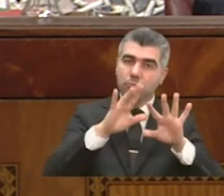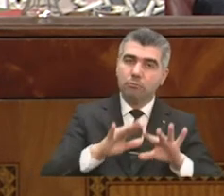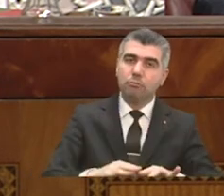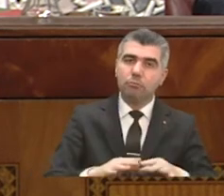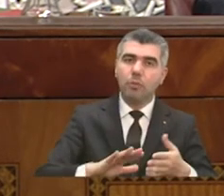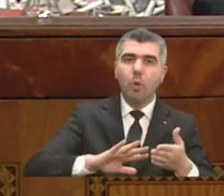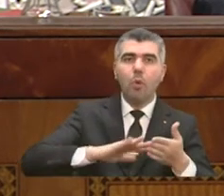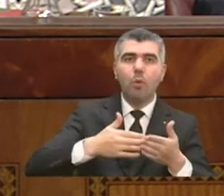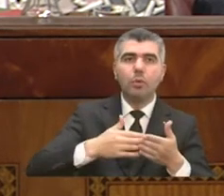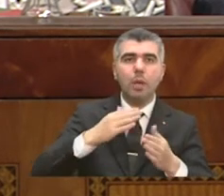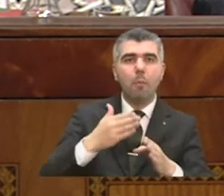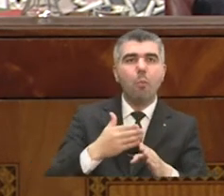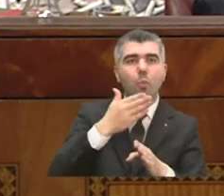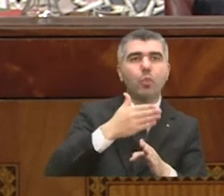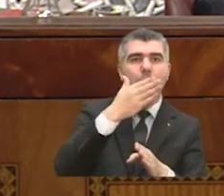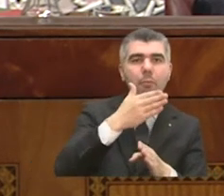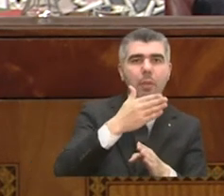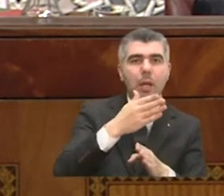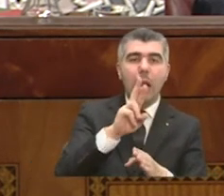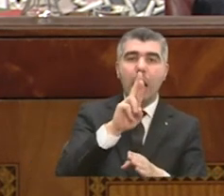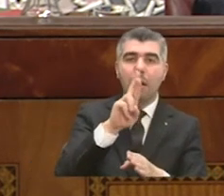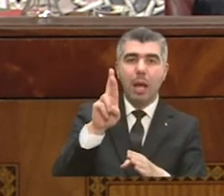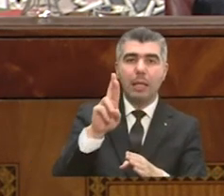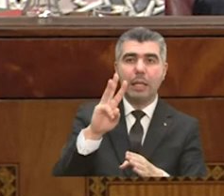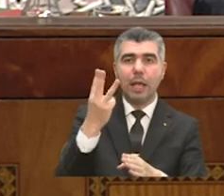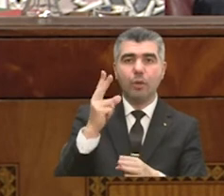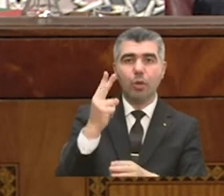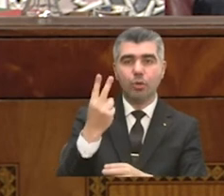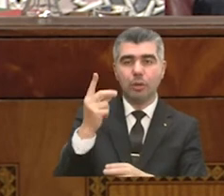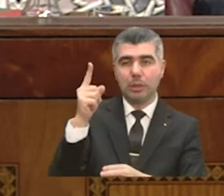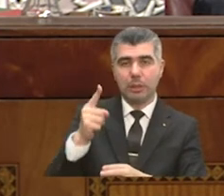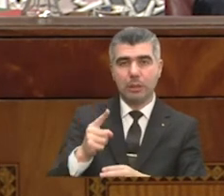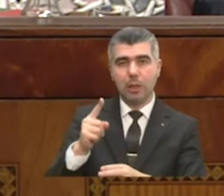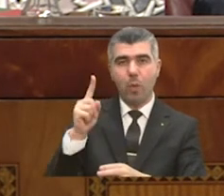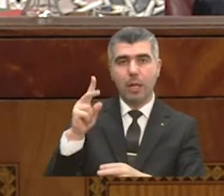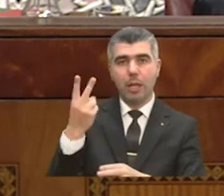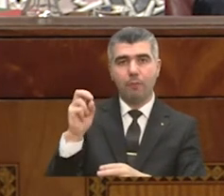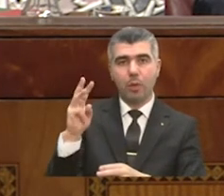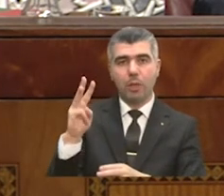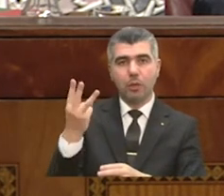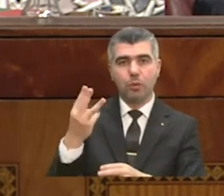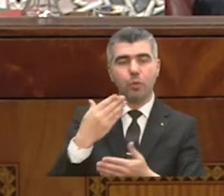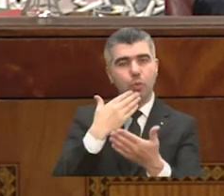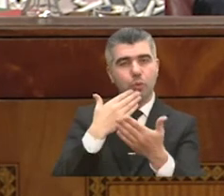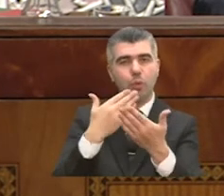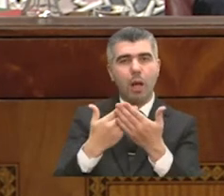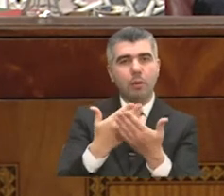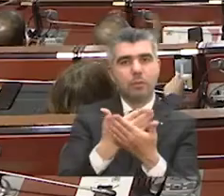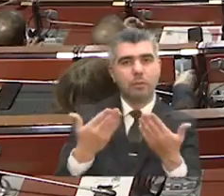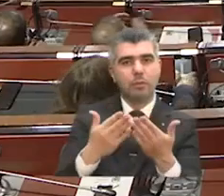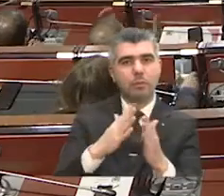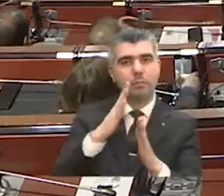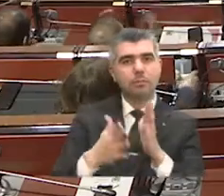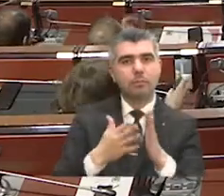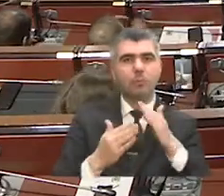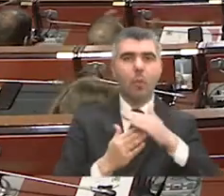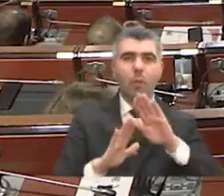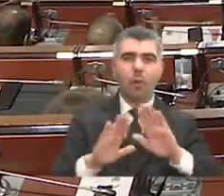les indépendants, et évidemment soumettre au Parlement européen